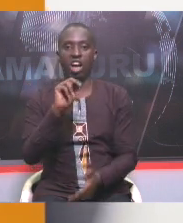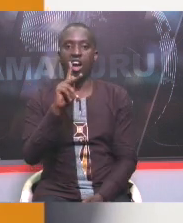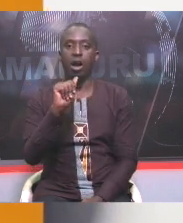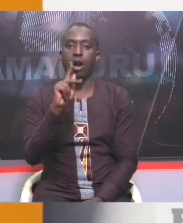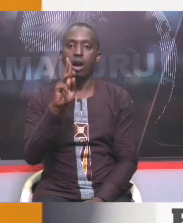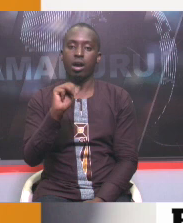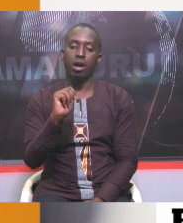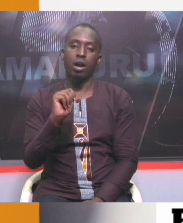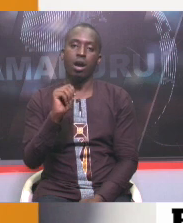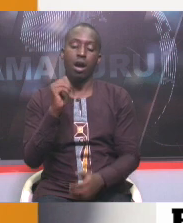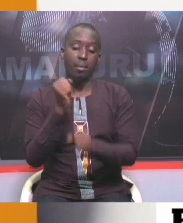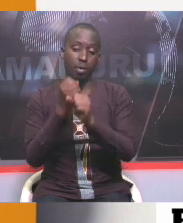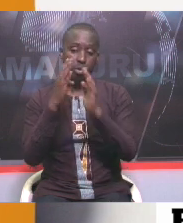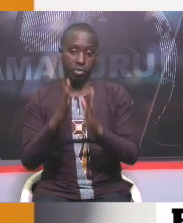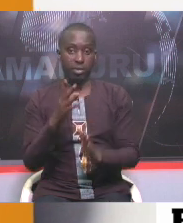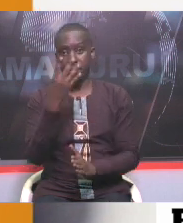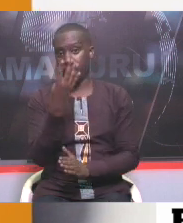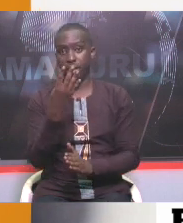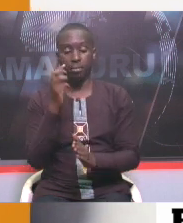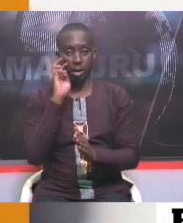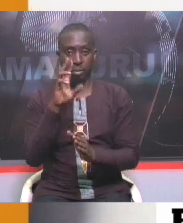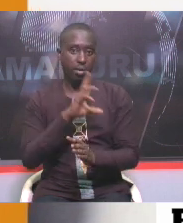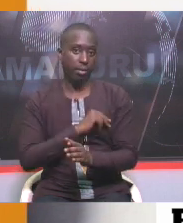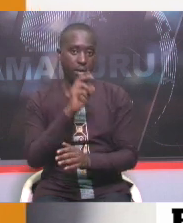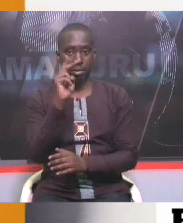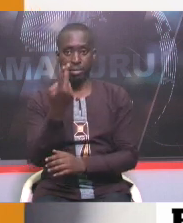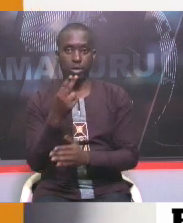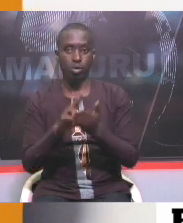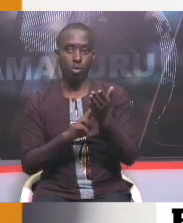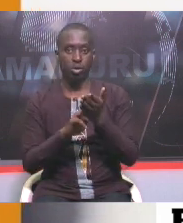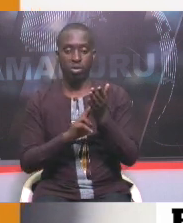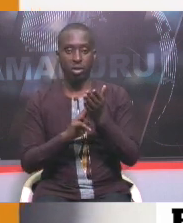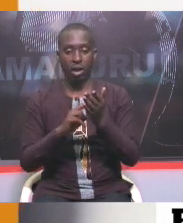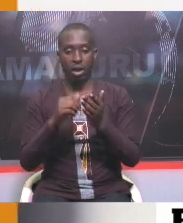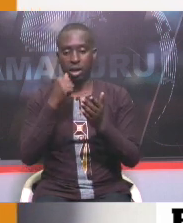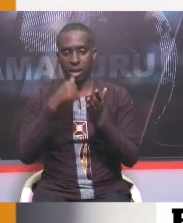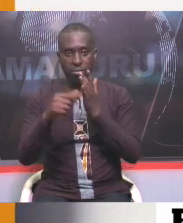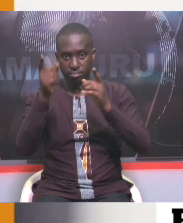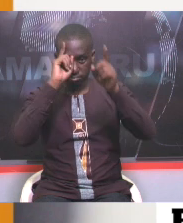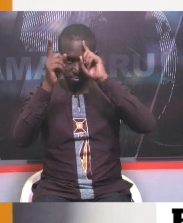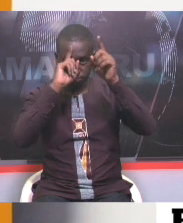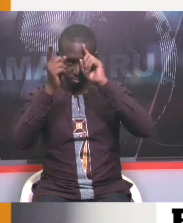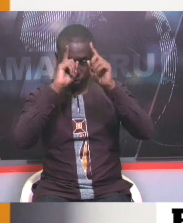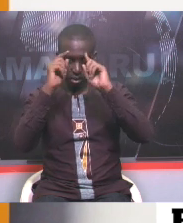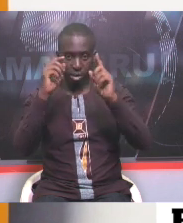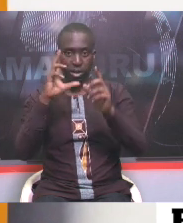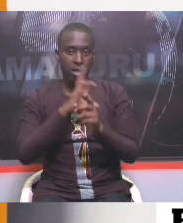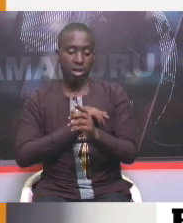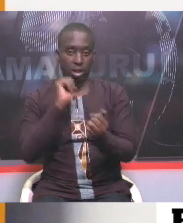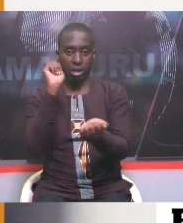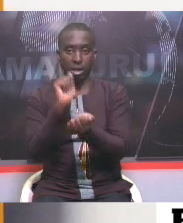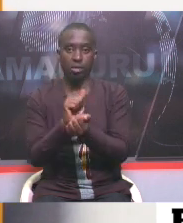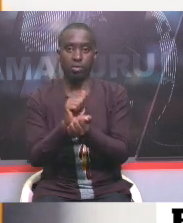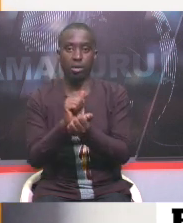Abakozi uko ari bane bakurikiranyweho ibyaha bibiri: gukoresha inyandiko mpimbano, akaba ari icyaha giteganywa kandi gihanwa